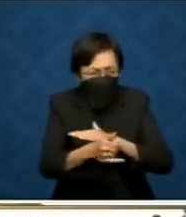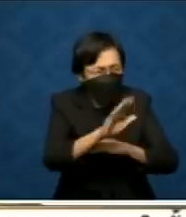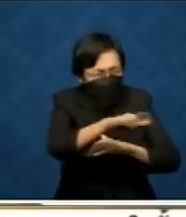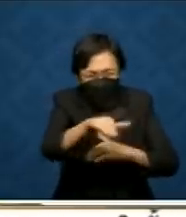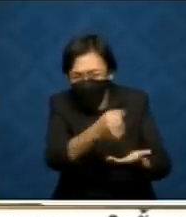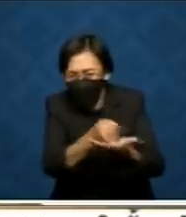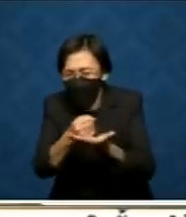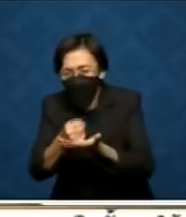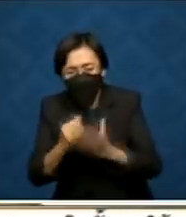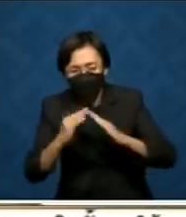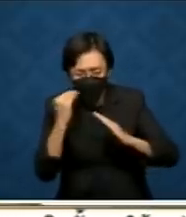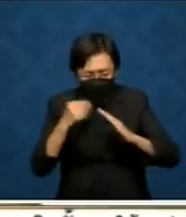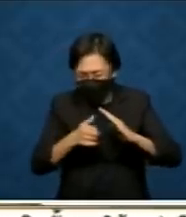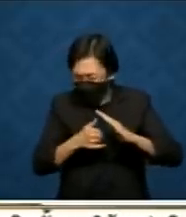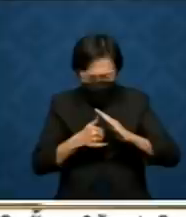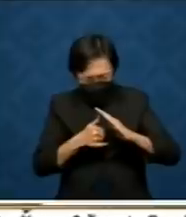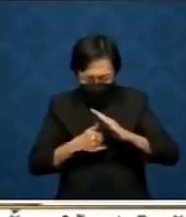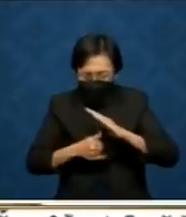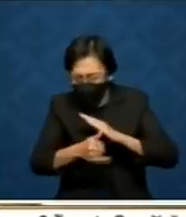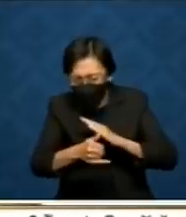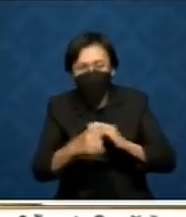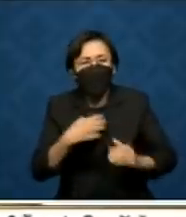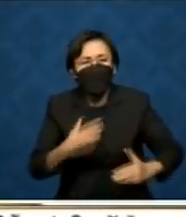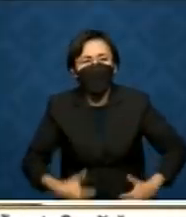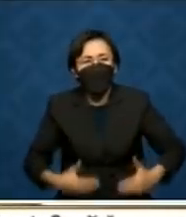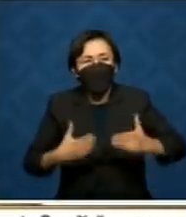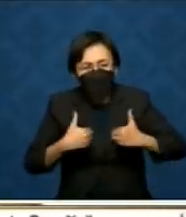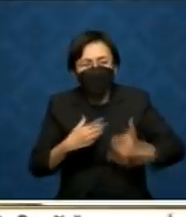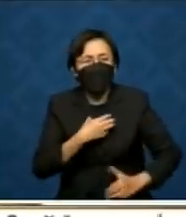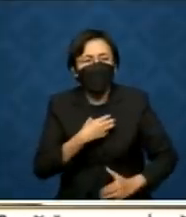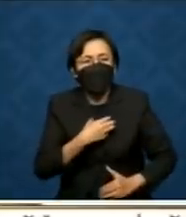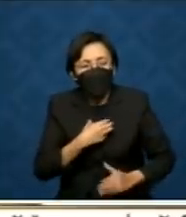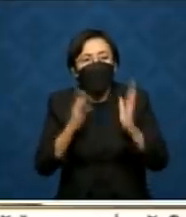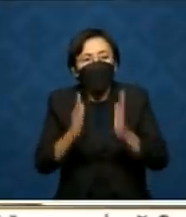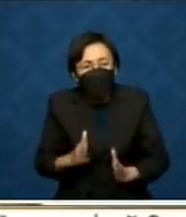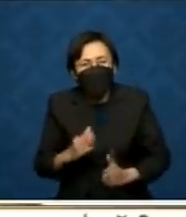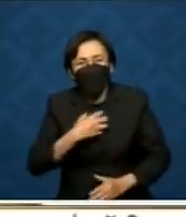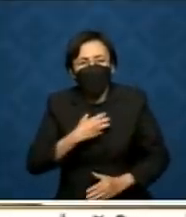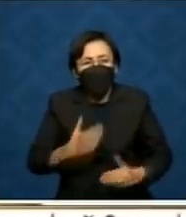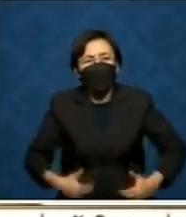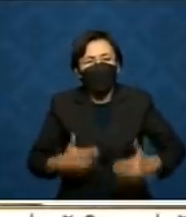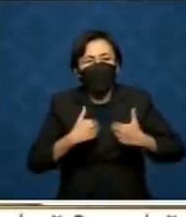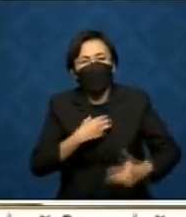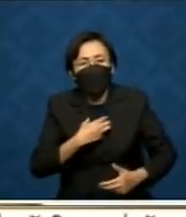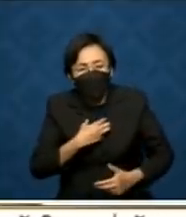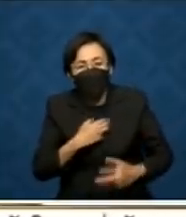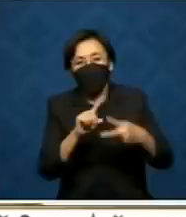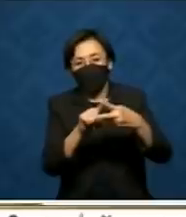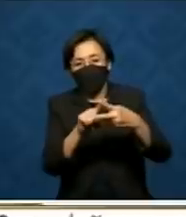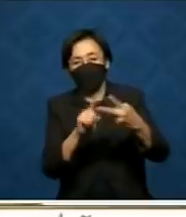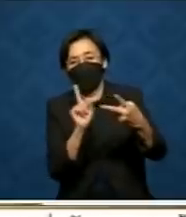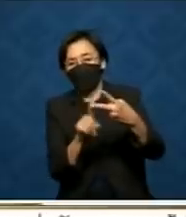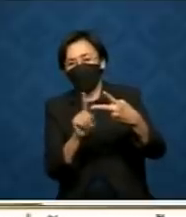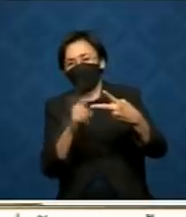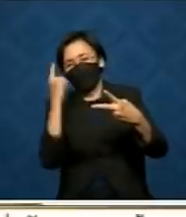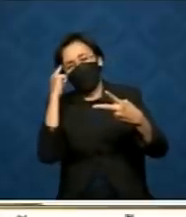ช่วยที่บ้านไม่มีค่อยก็เปลี่ยนไปการดิ้นรนเอาตัวรอดตามสัญชาติญาณของสัตว์ของความเป็นมนุษย์อ่ะอันที่ 2นี่ผมสัน